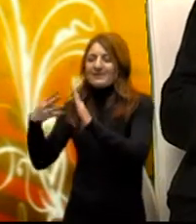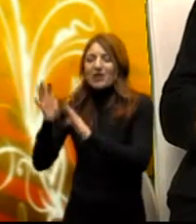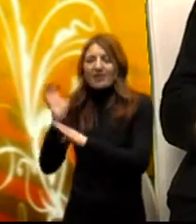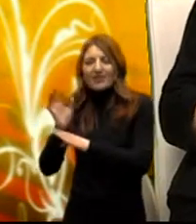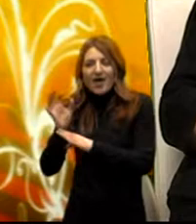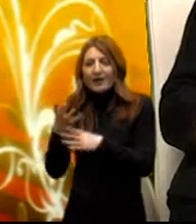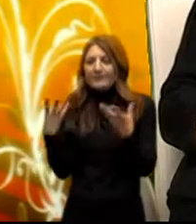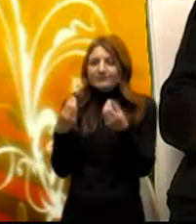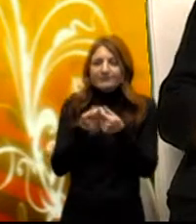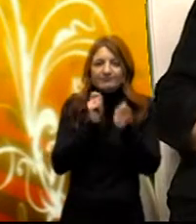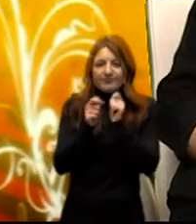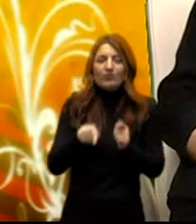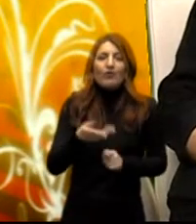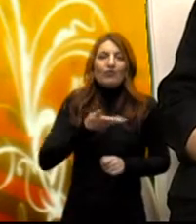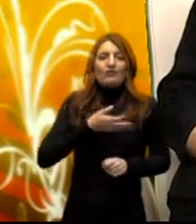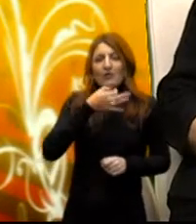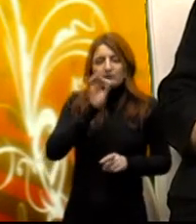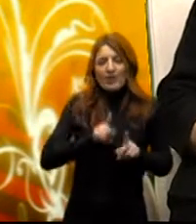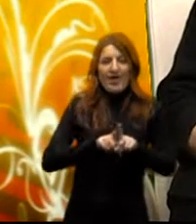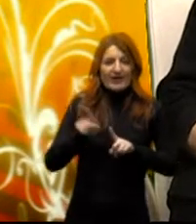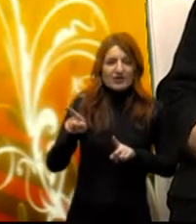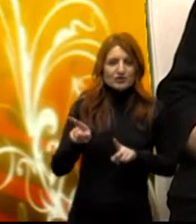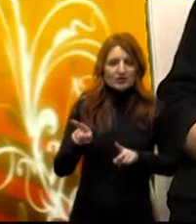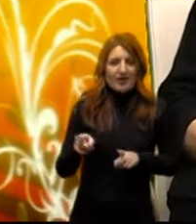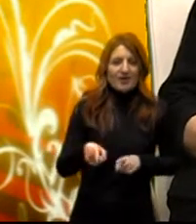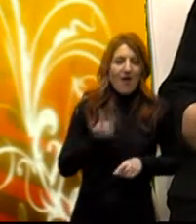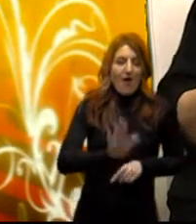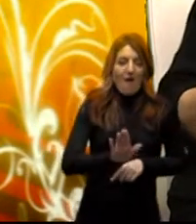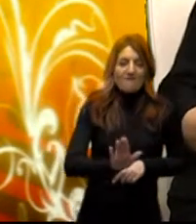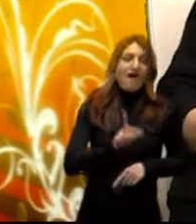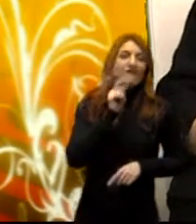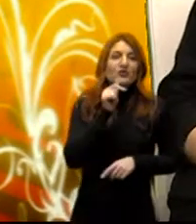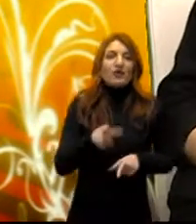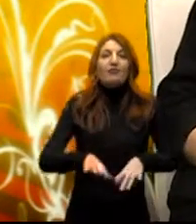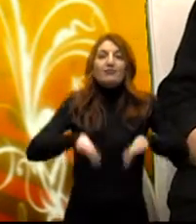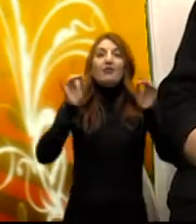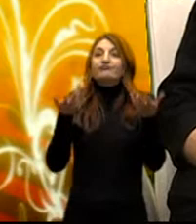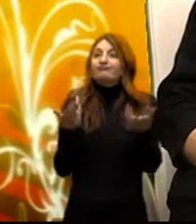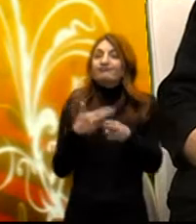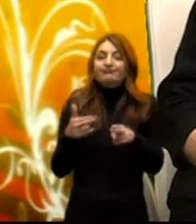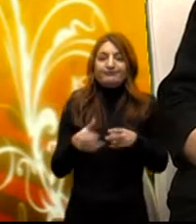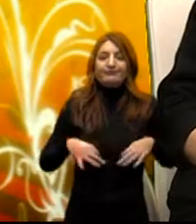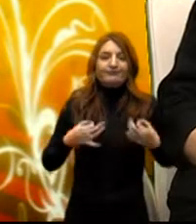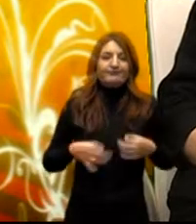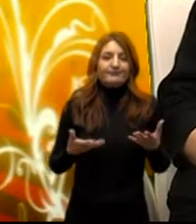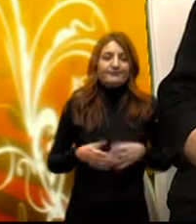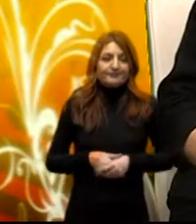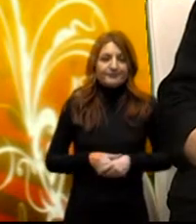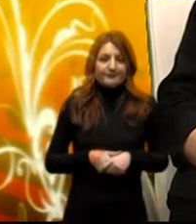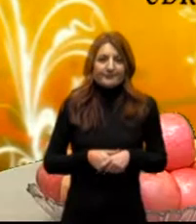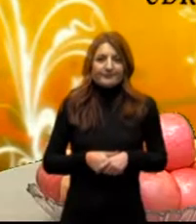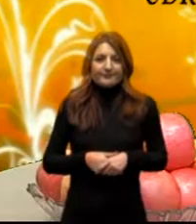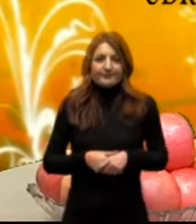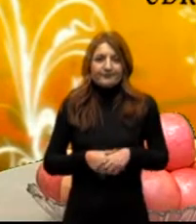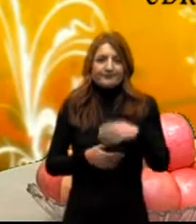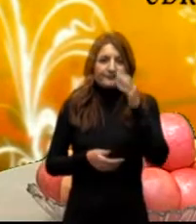i to su onda puno bolji rezultati i onda takvi pacijenti i nađu rješenje. Vi ste, niste vi,